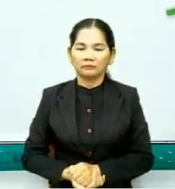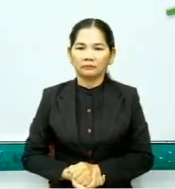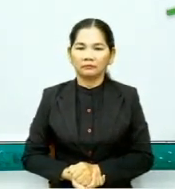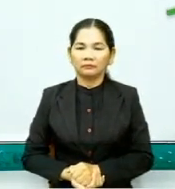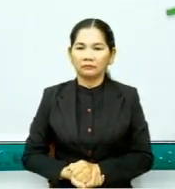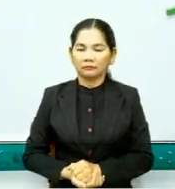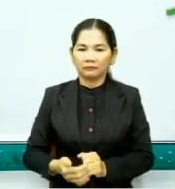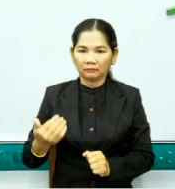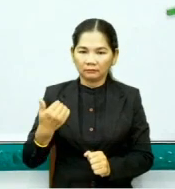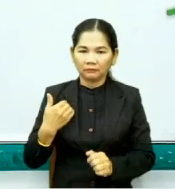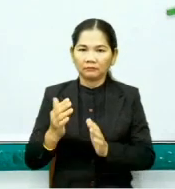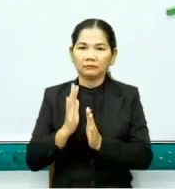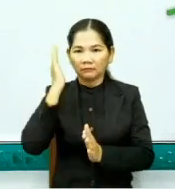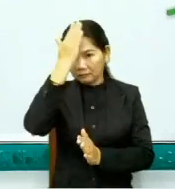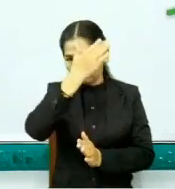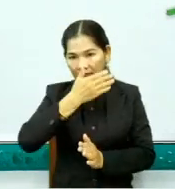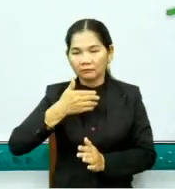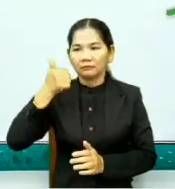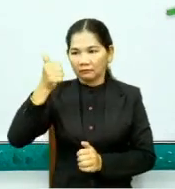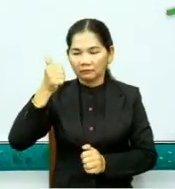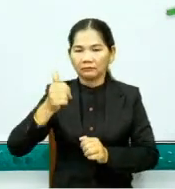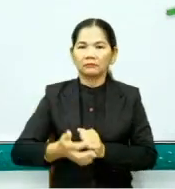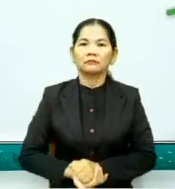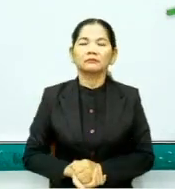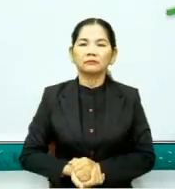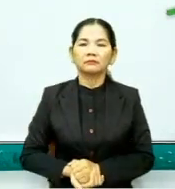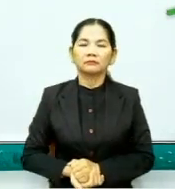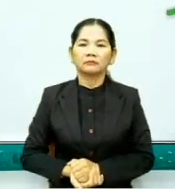ai miên sầm rõ